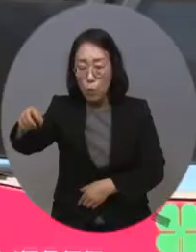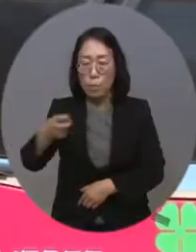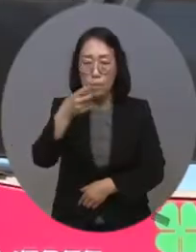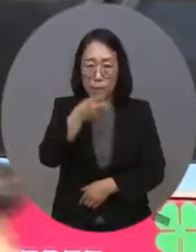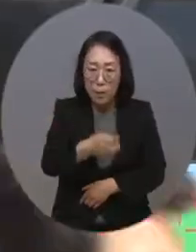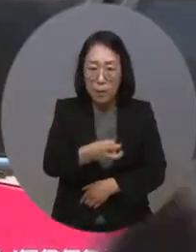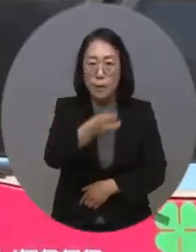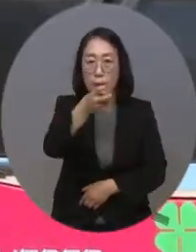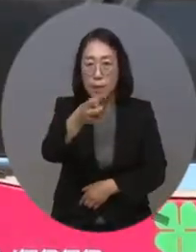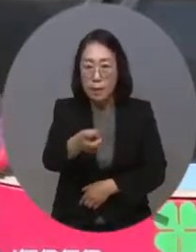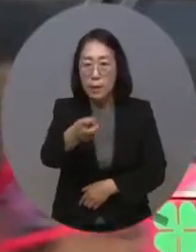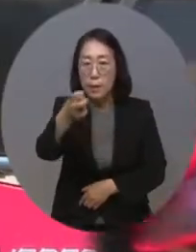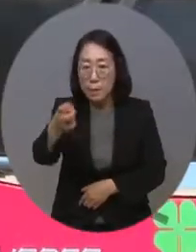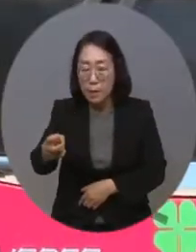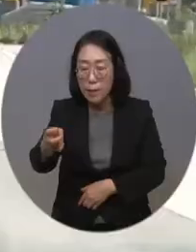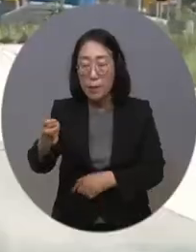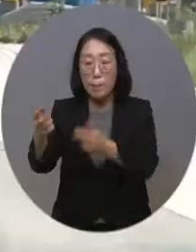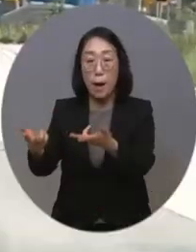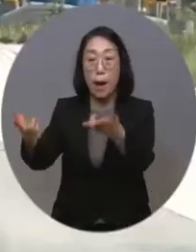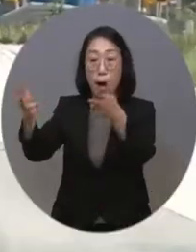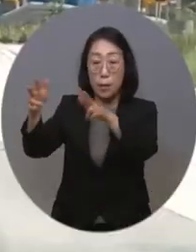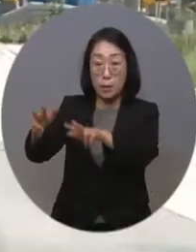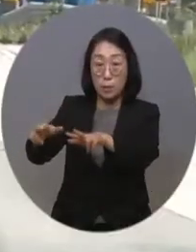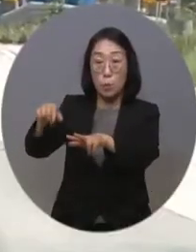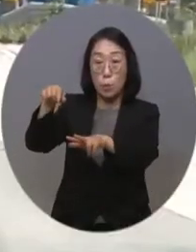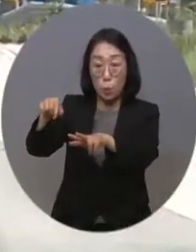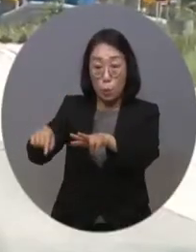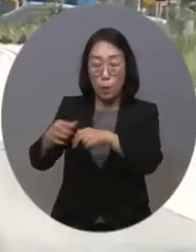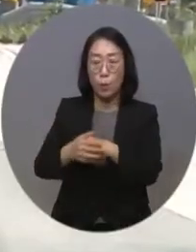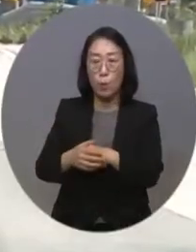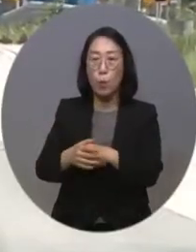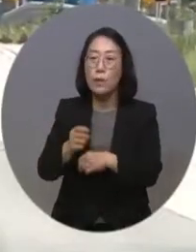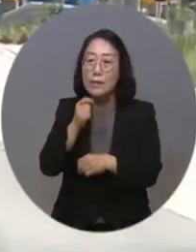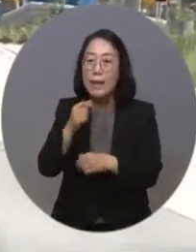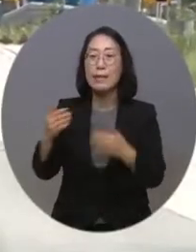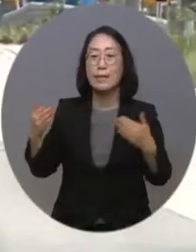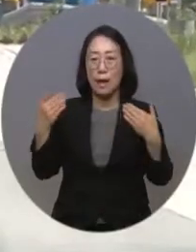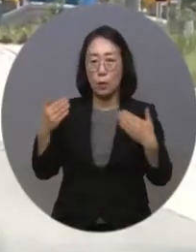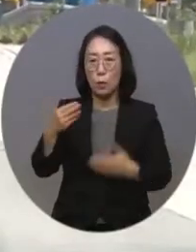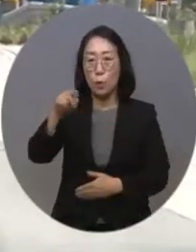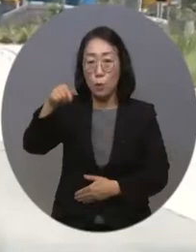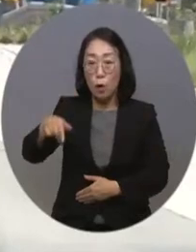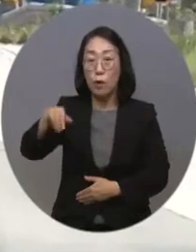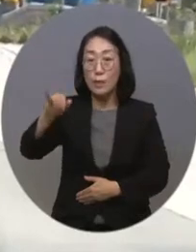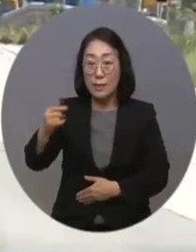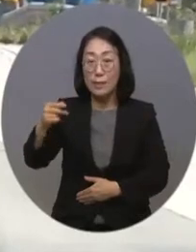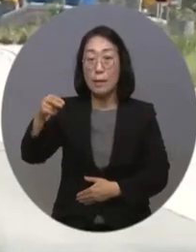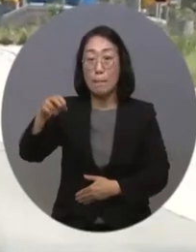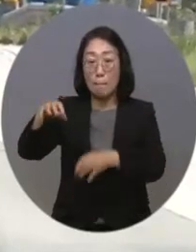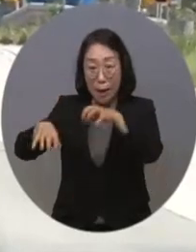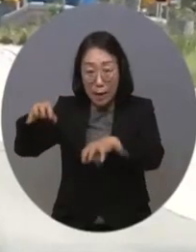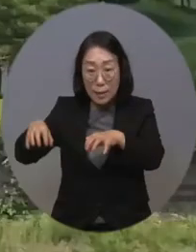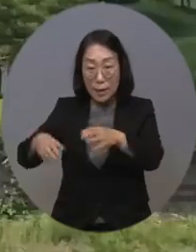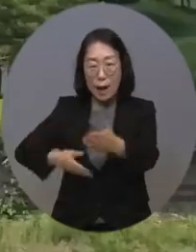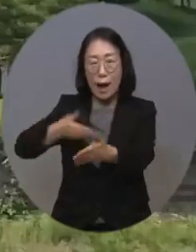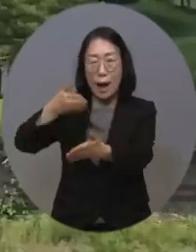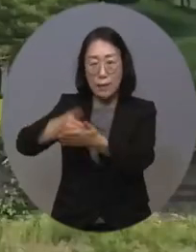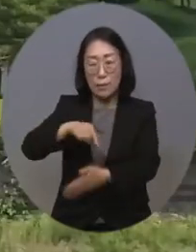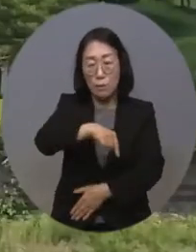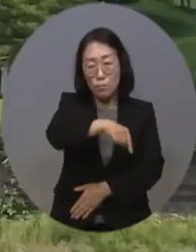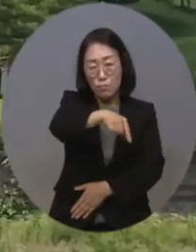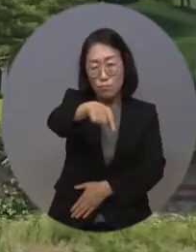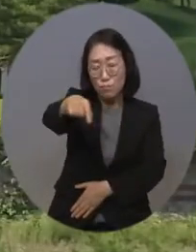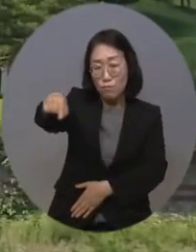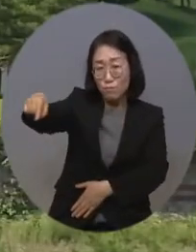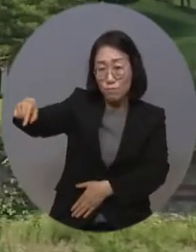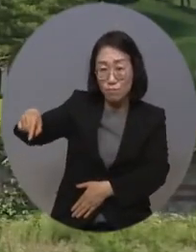국사봉, 임실치즈 테마파크와 김용택의 작은 학교가 있는 덕치진매마을까지 이어져 전주 한옥마을을